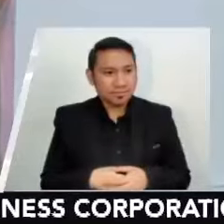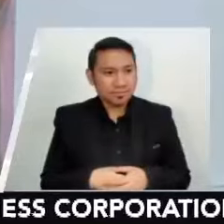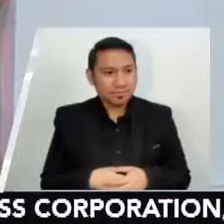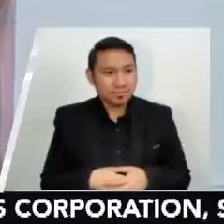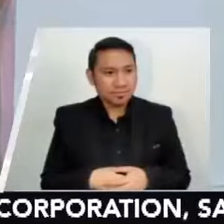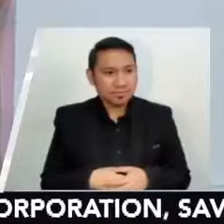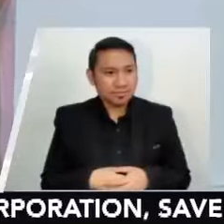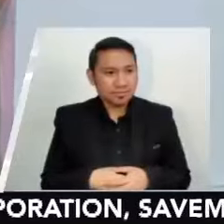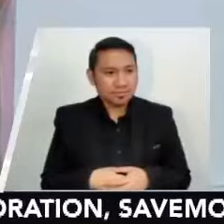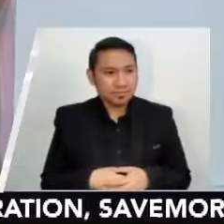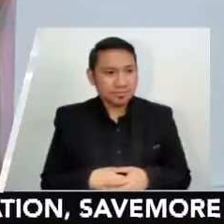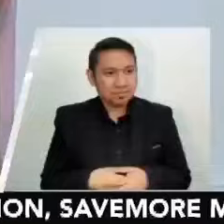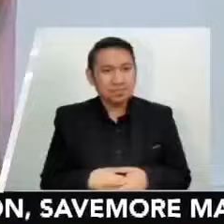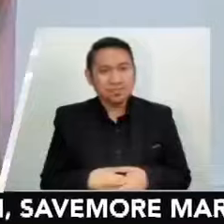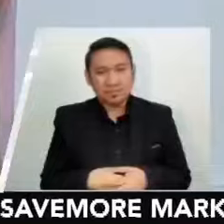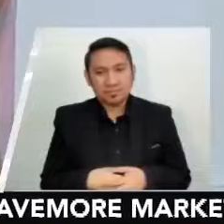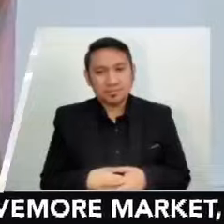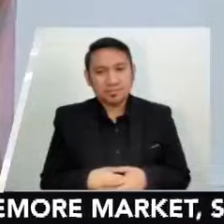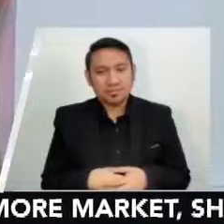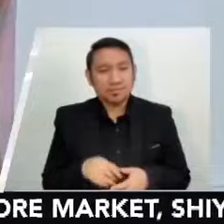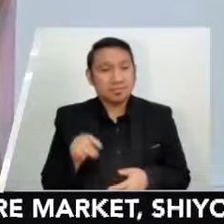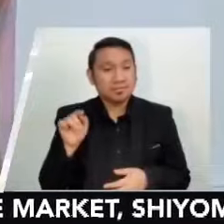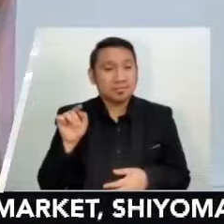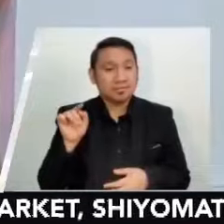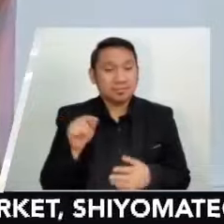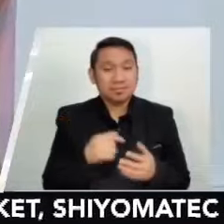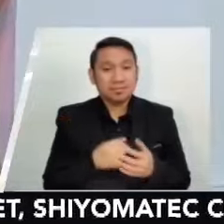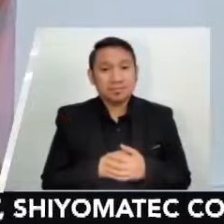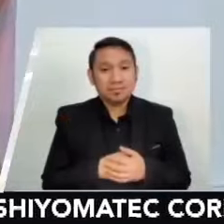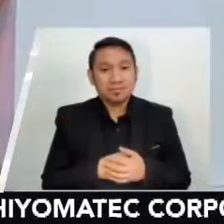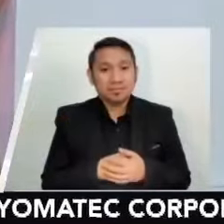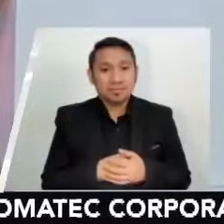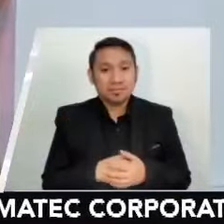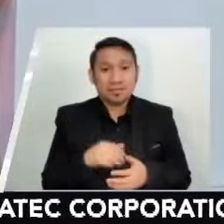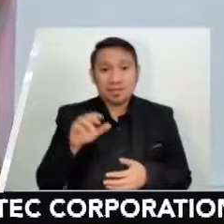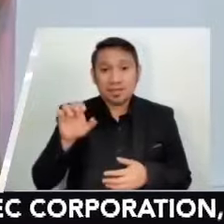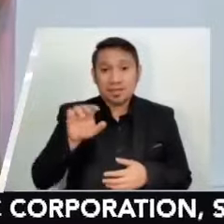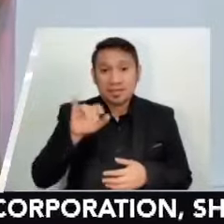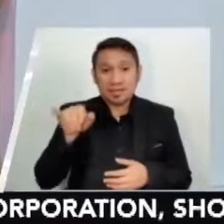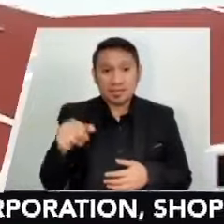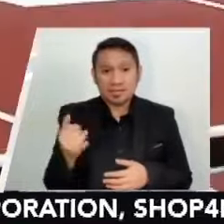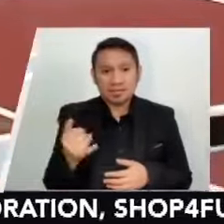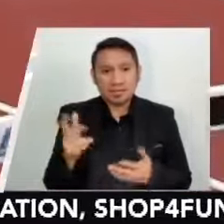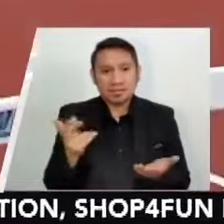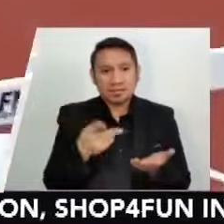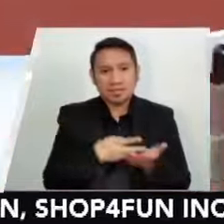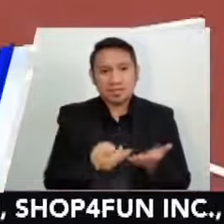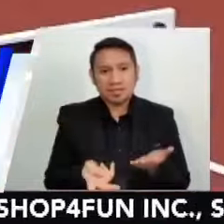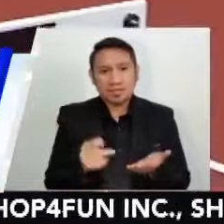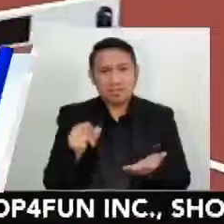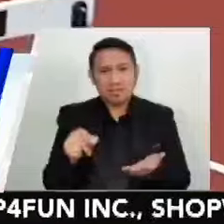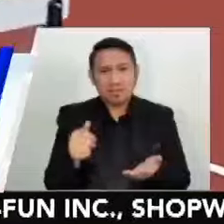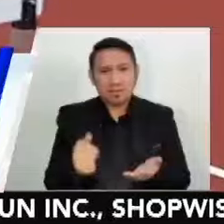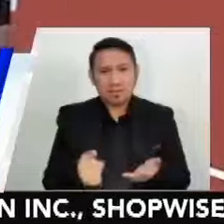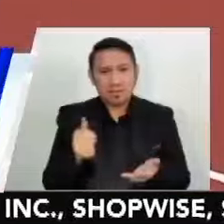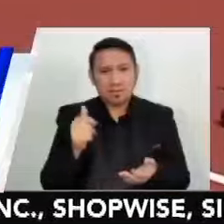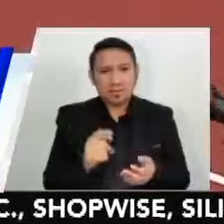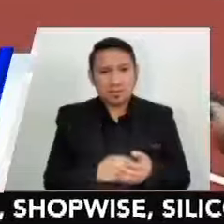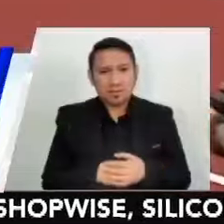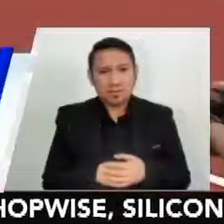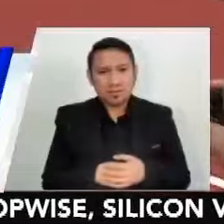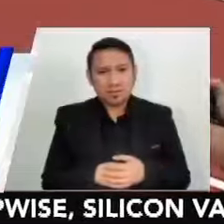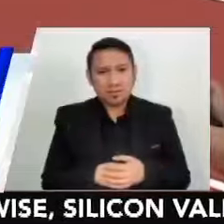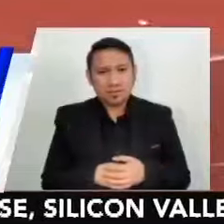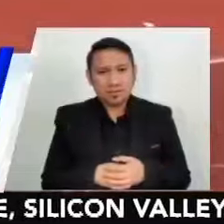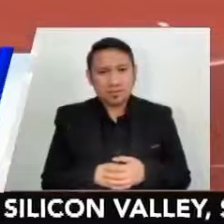Bigo namang makapodium finish si Pinoy pole vaulter EJ Obiena sa 2024 World Athletics Indoor Championships sa Glasgow,